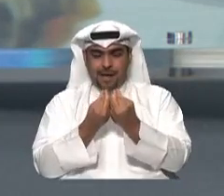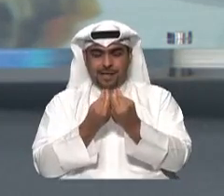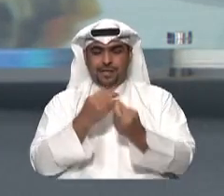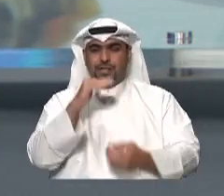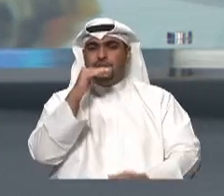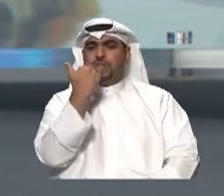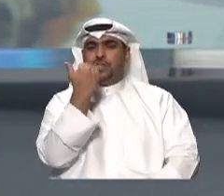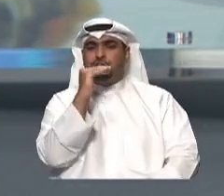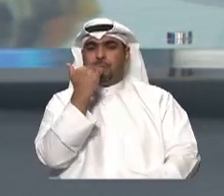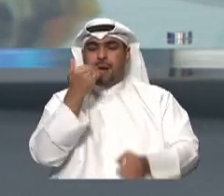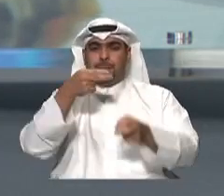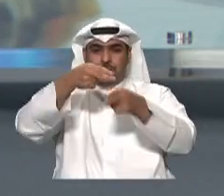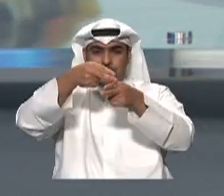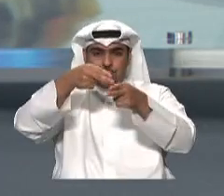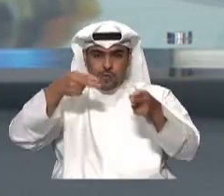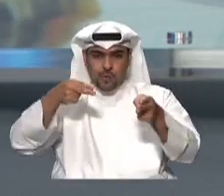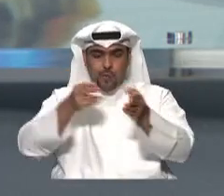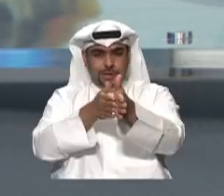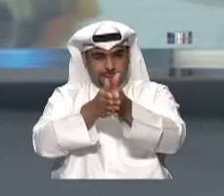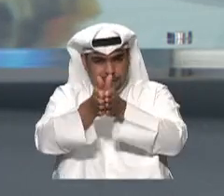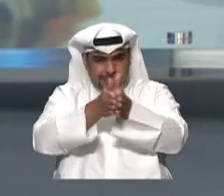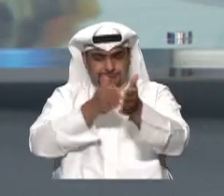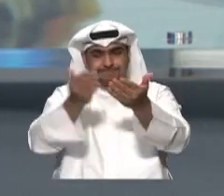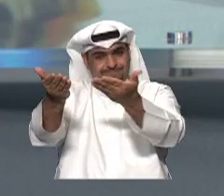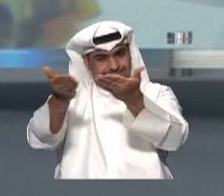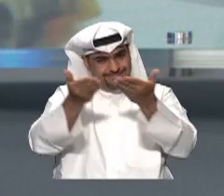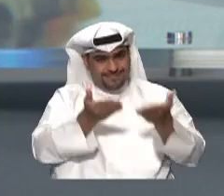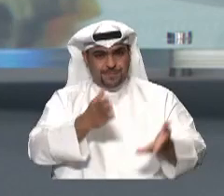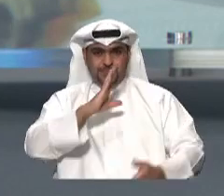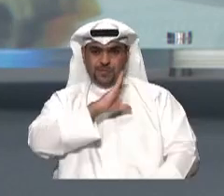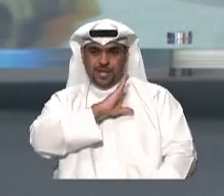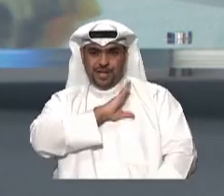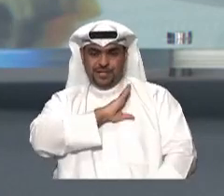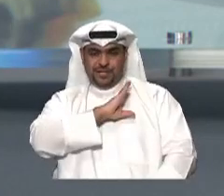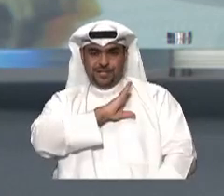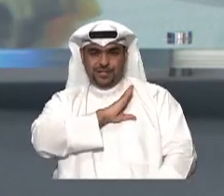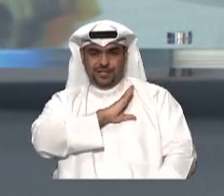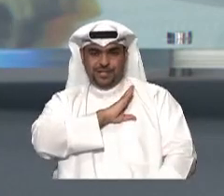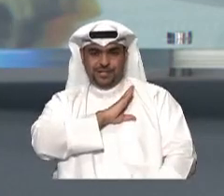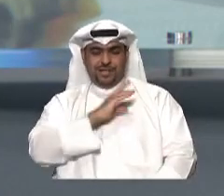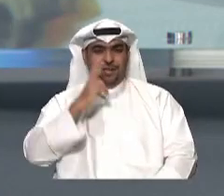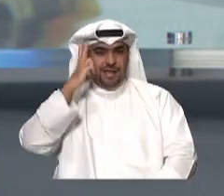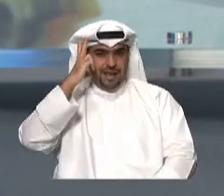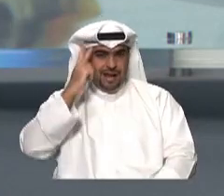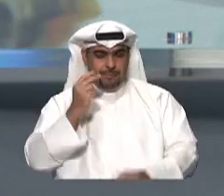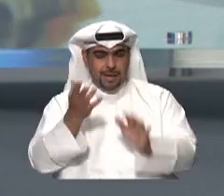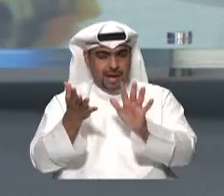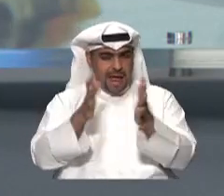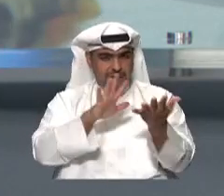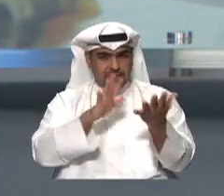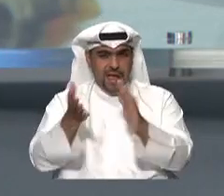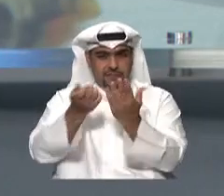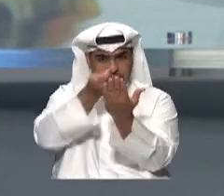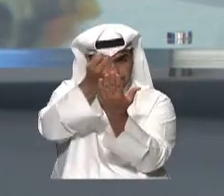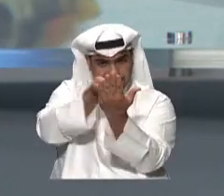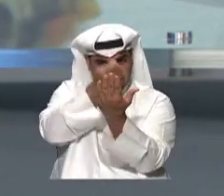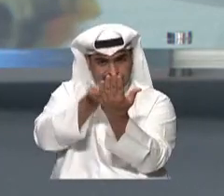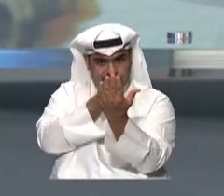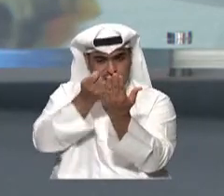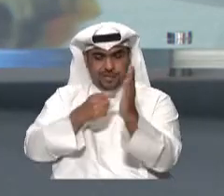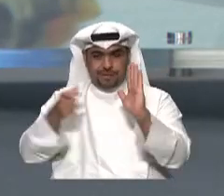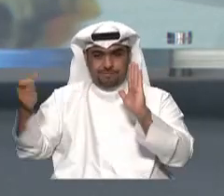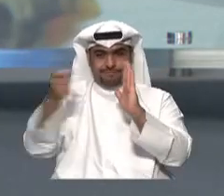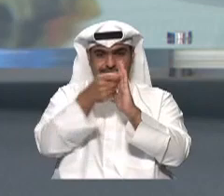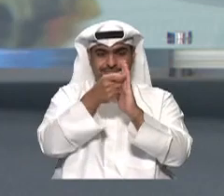في مختلف قطاعاته ووحداته مع الشباب الكويتي من أجل التعرف على آلية التسجيل للالتحاق